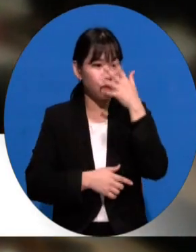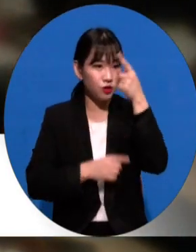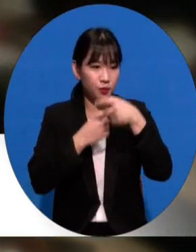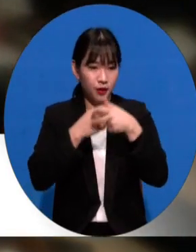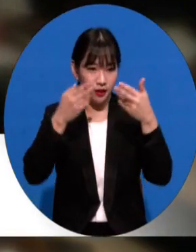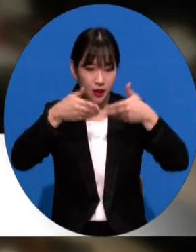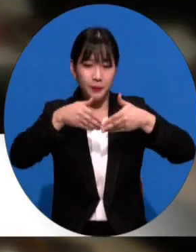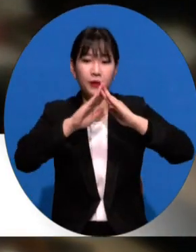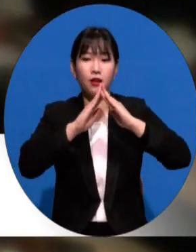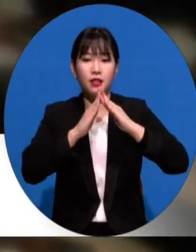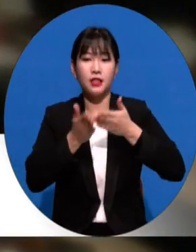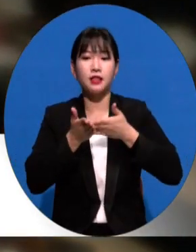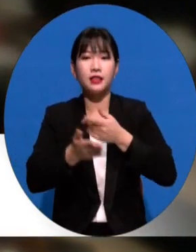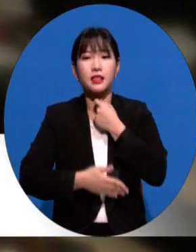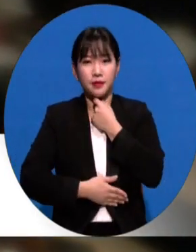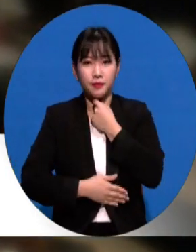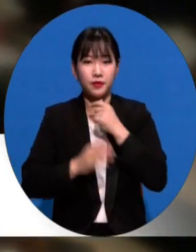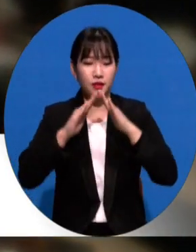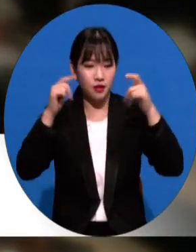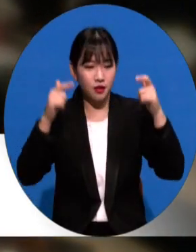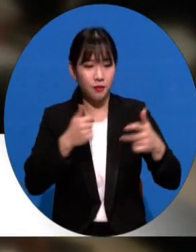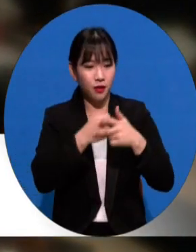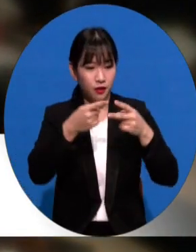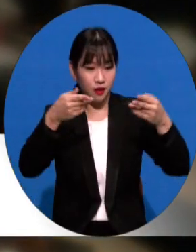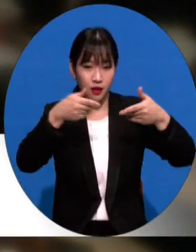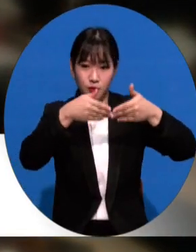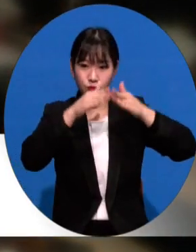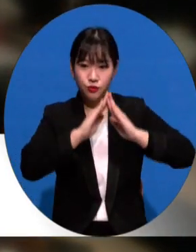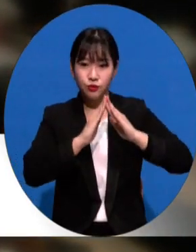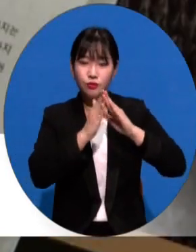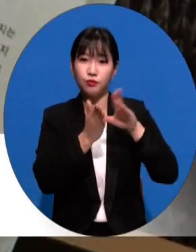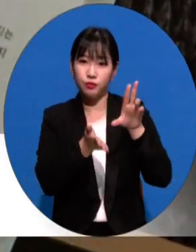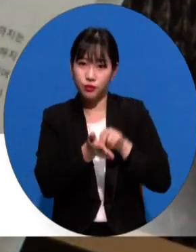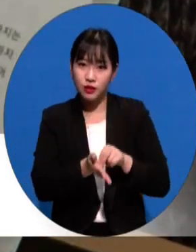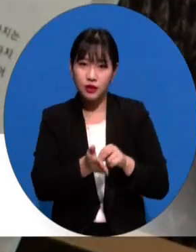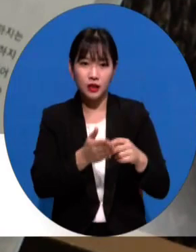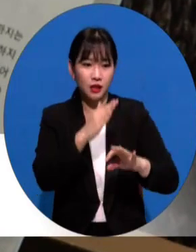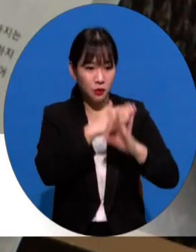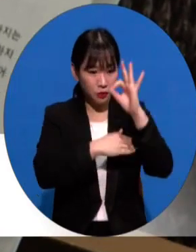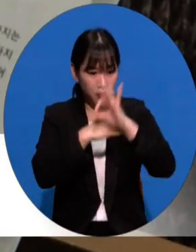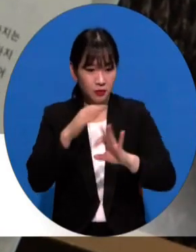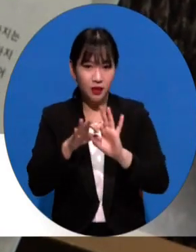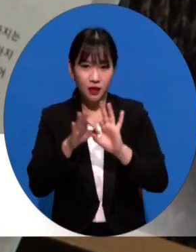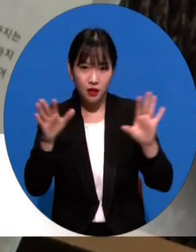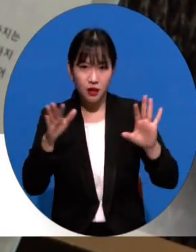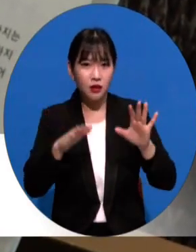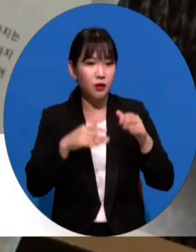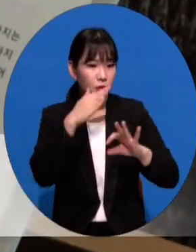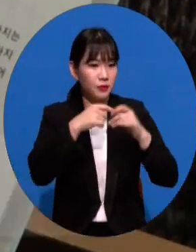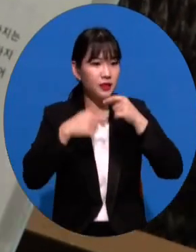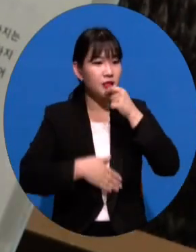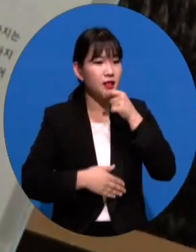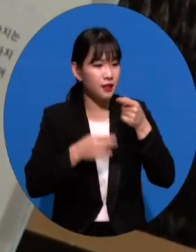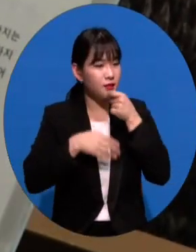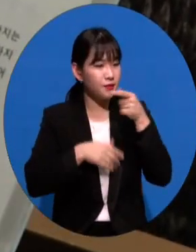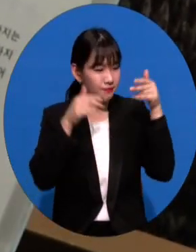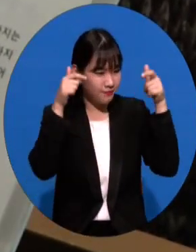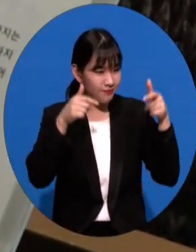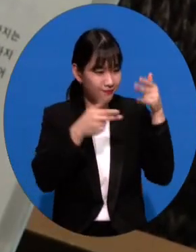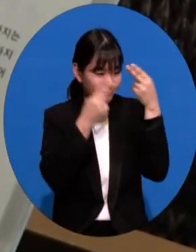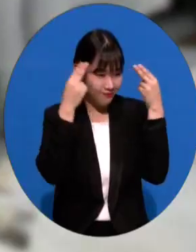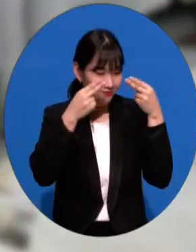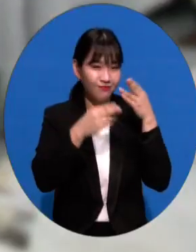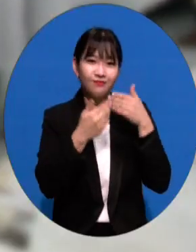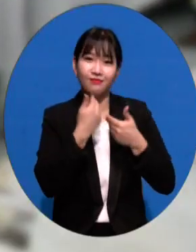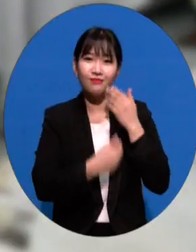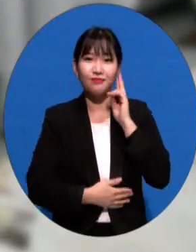설치를 희망하는 등 전남의 의과대 문제가 동서부권을 넘어 동부권 소 지역주의로 갈등에 첨예해지고